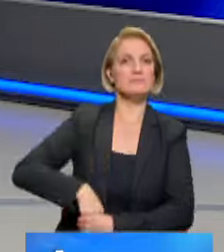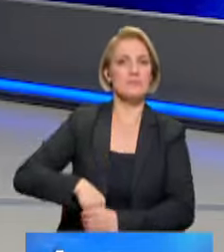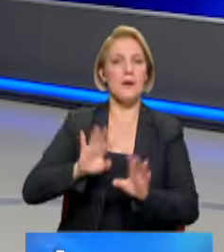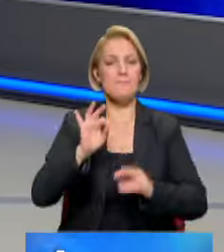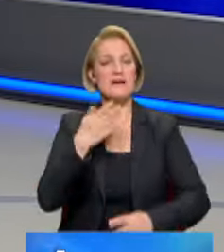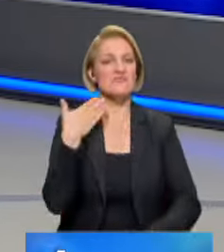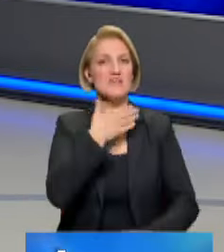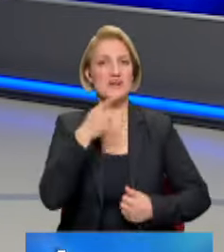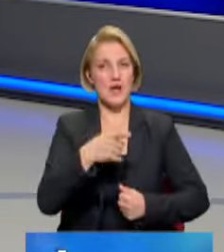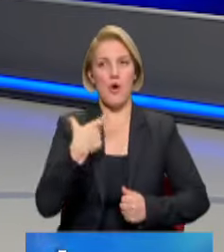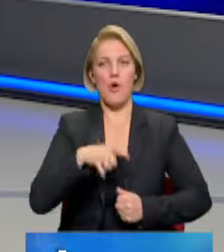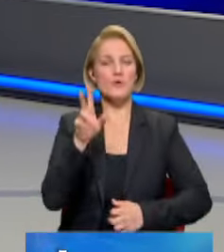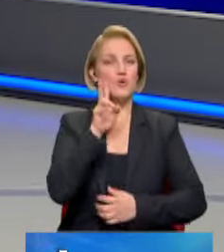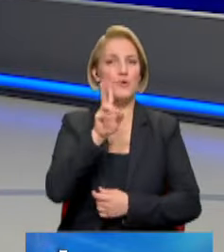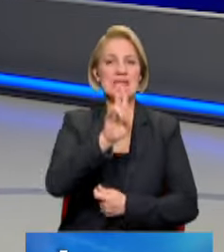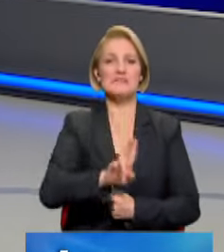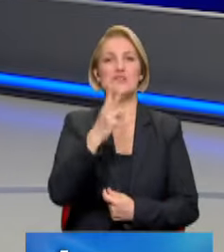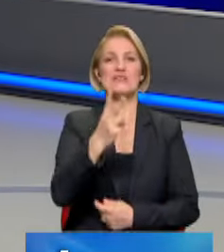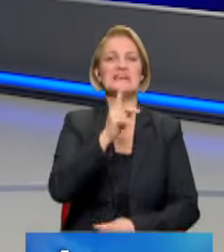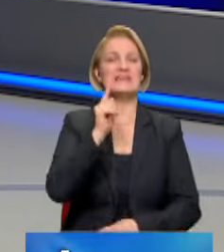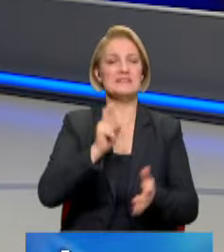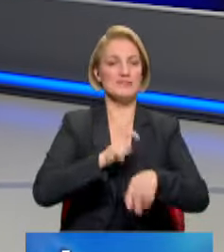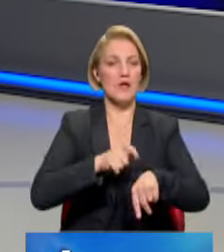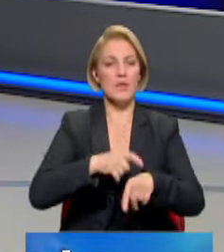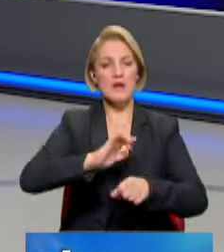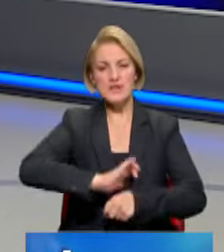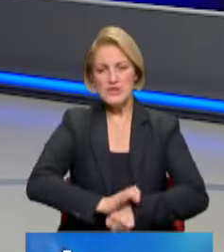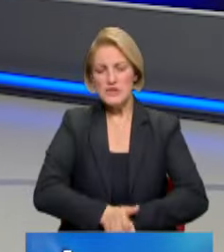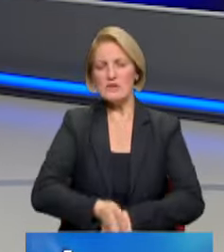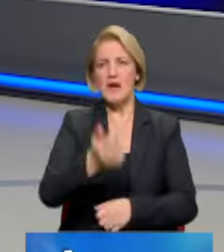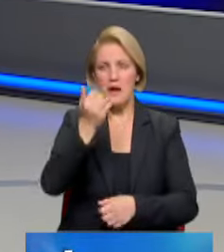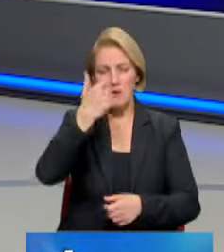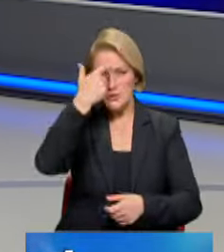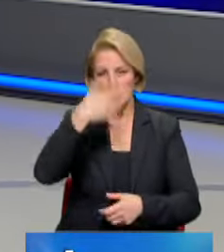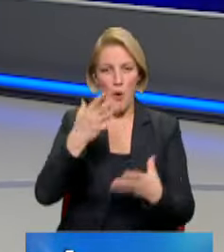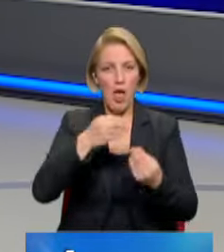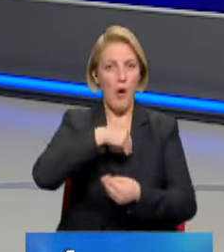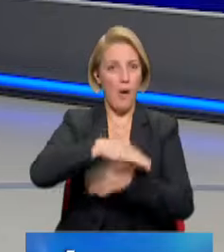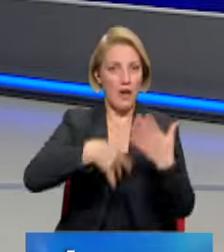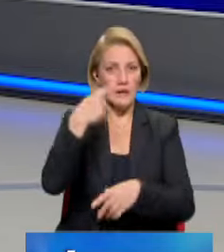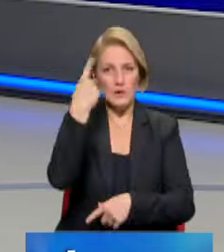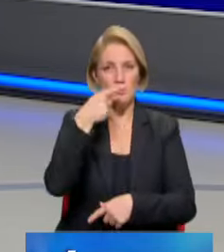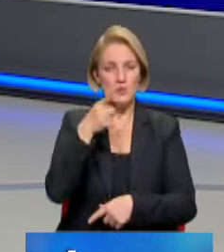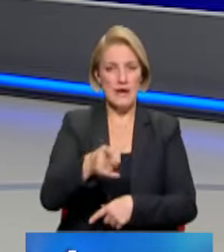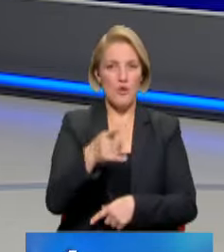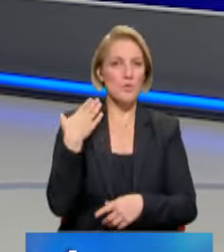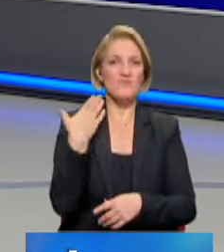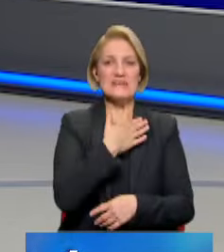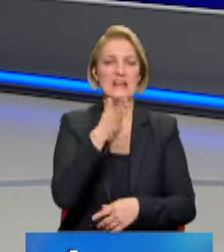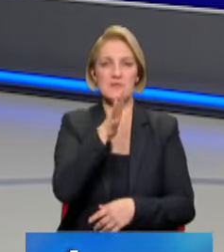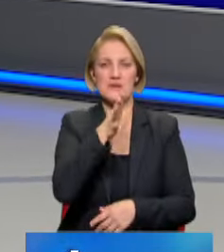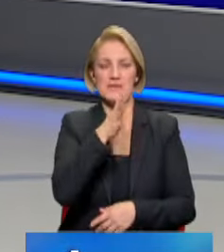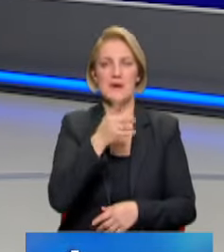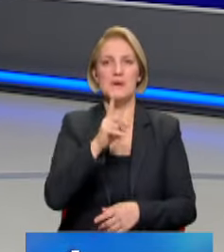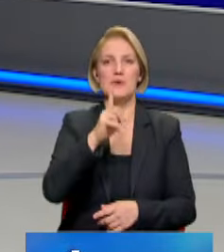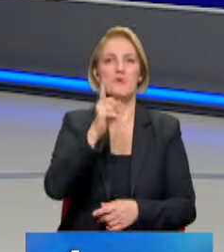bazı fırsatçılar da özellikle bu son 72 saatte artan şiddet olayları, kan donduran haberler nedeniyle onu fırsat bilip biber